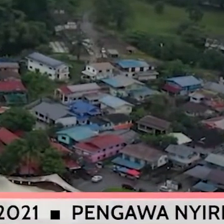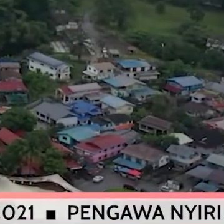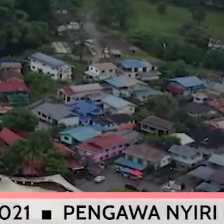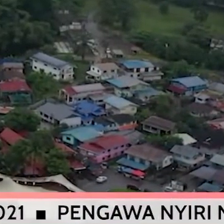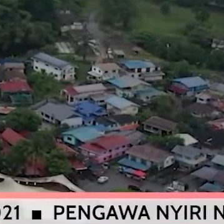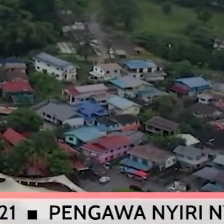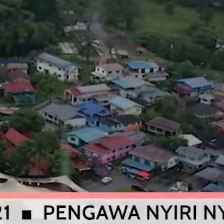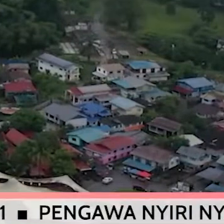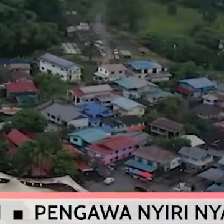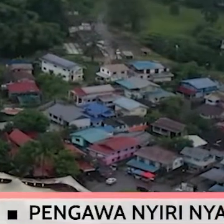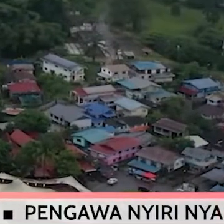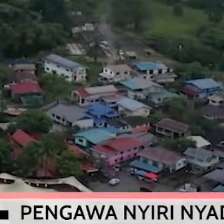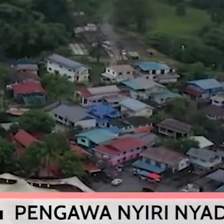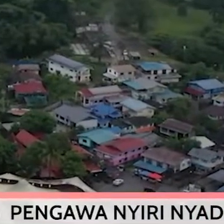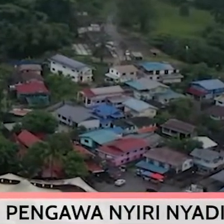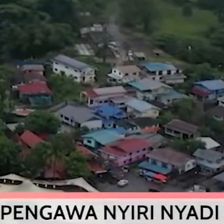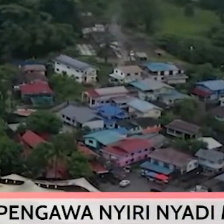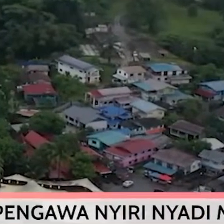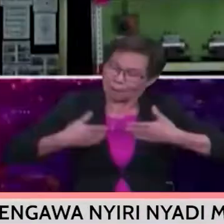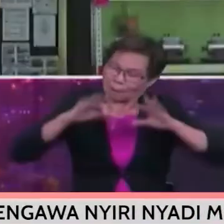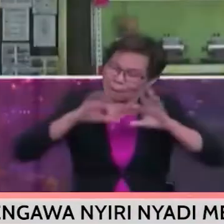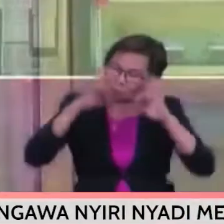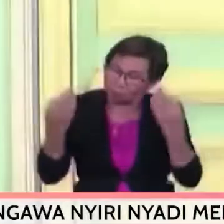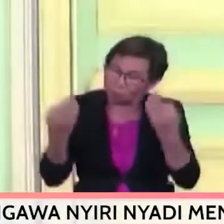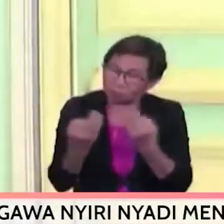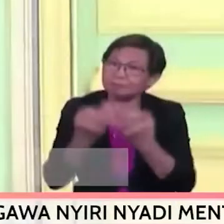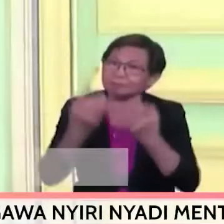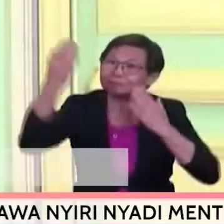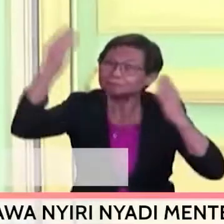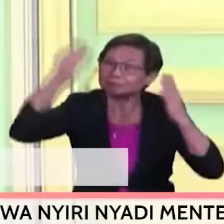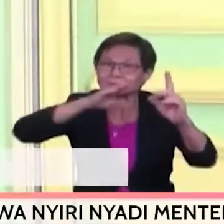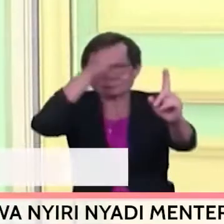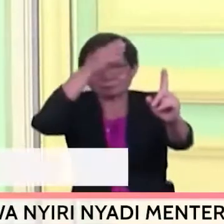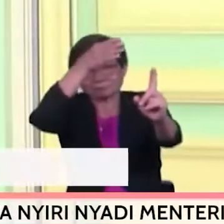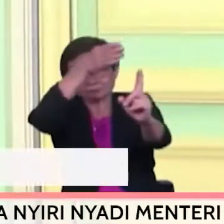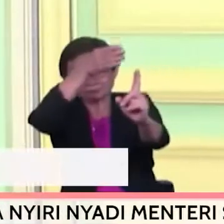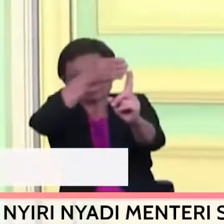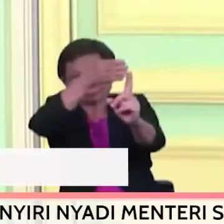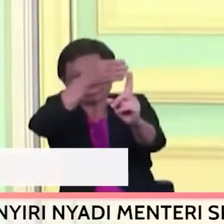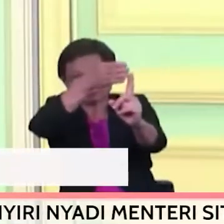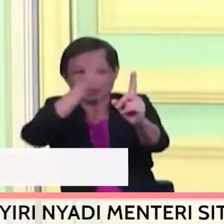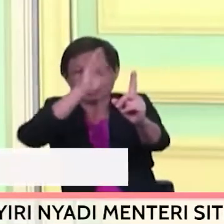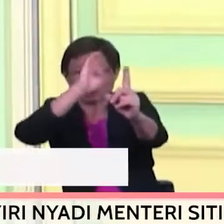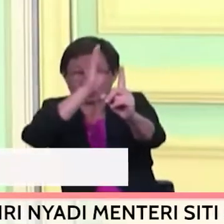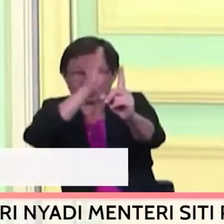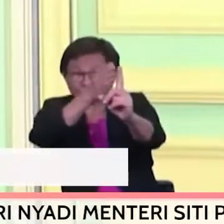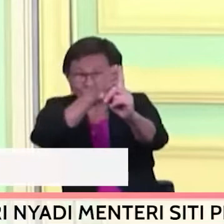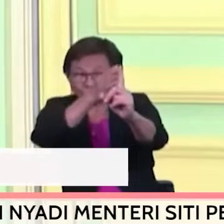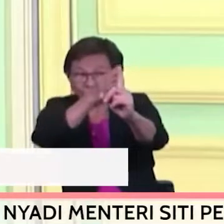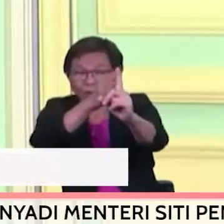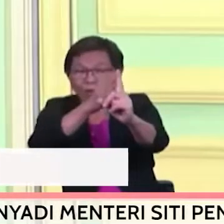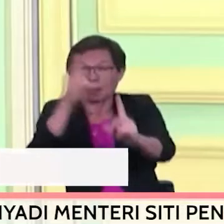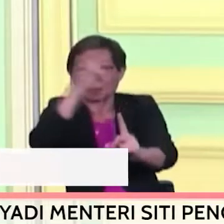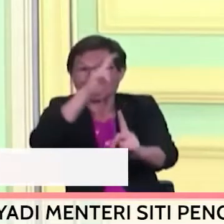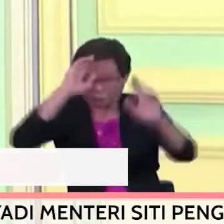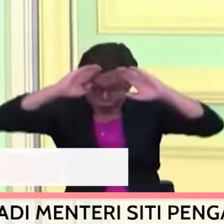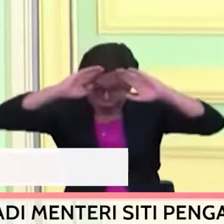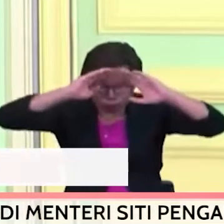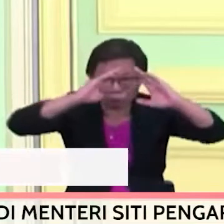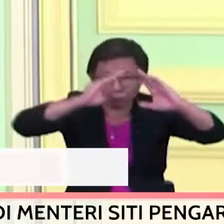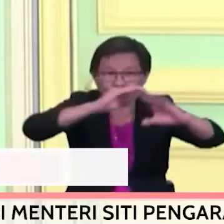ekonomi menua ungkep timpuh panjai ke arah itu antara tumpuan utama kerajaan